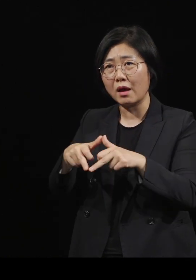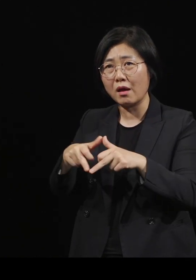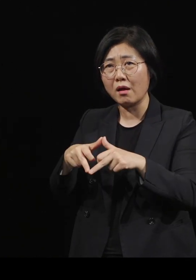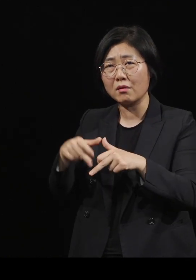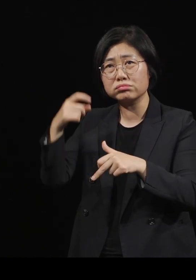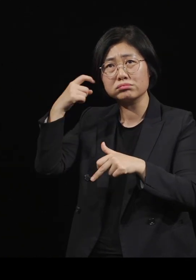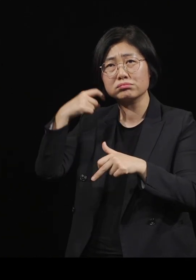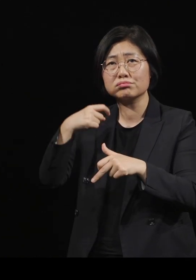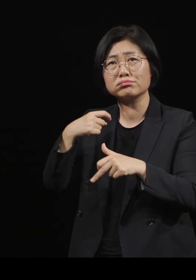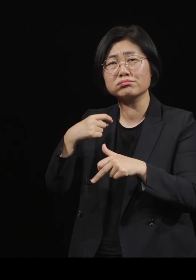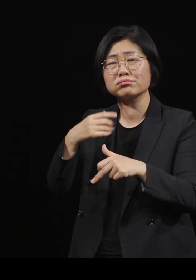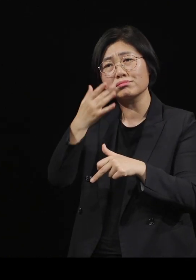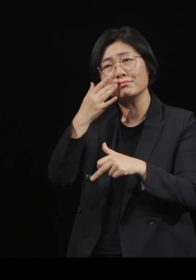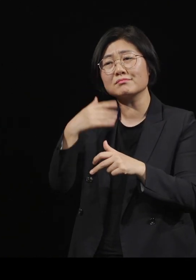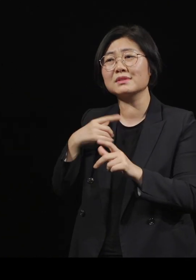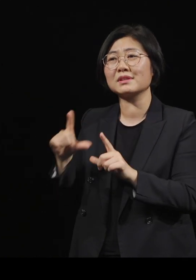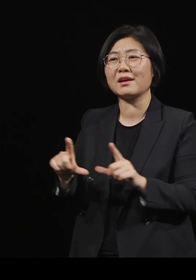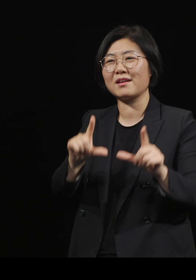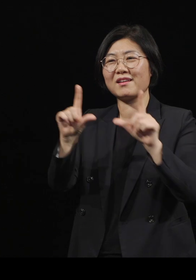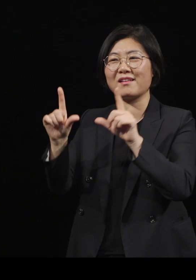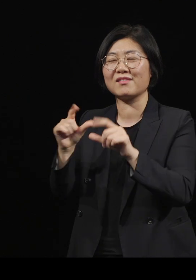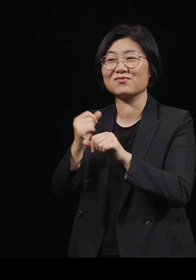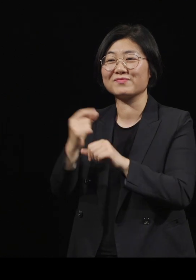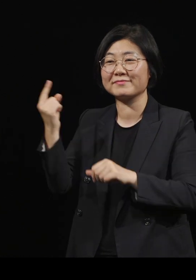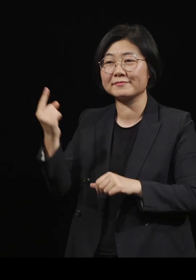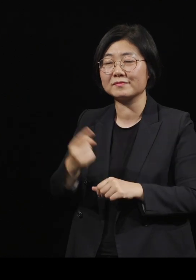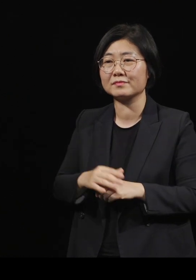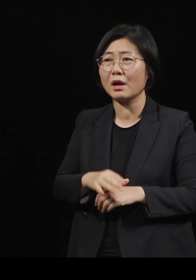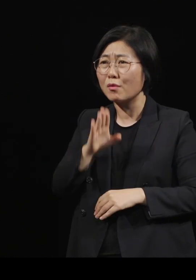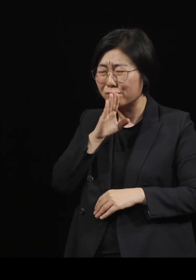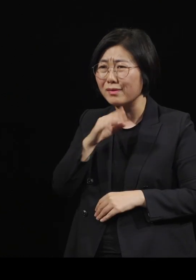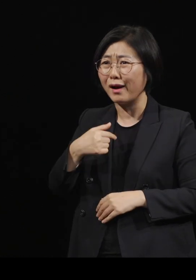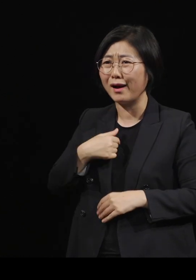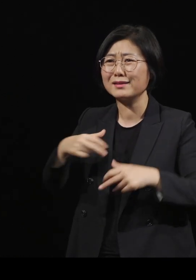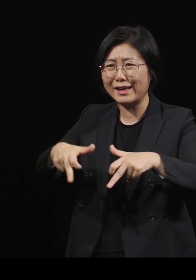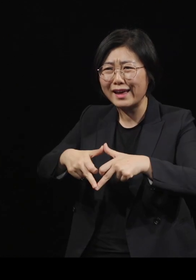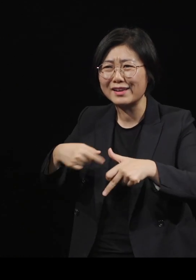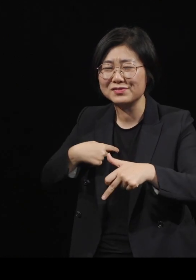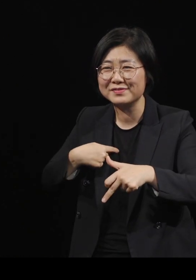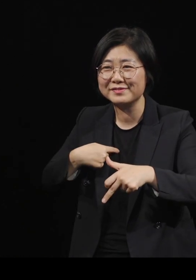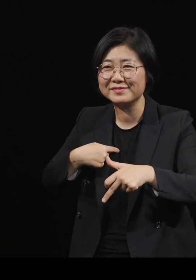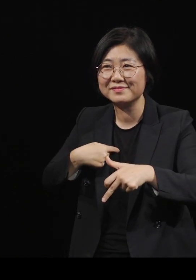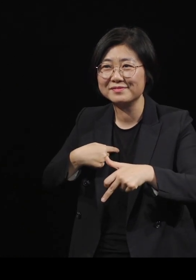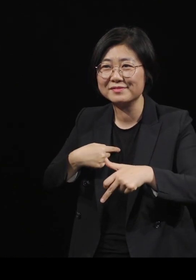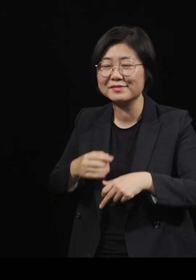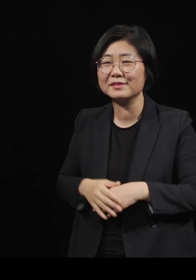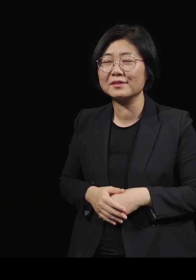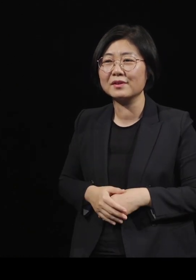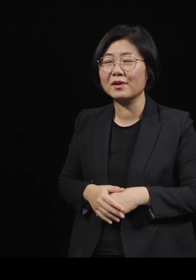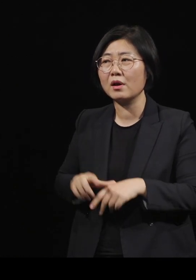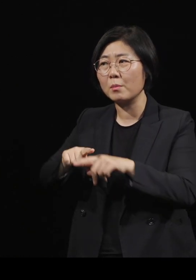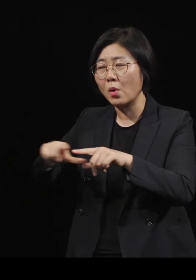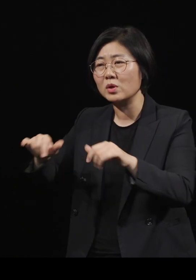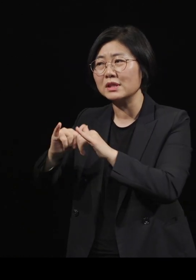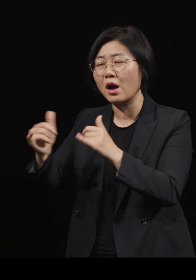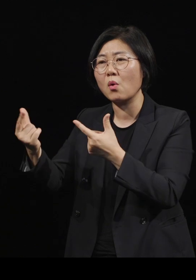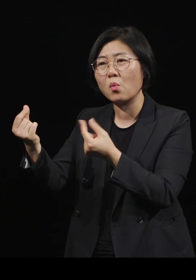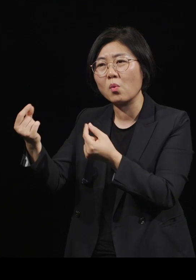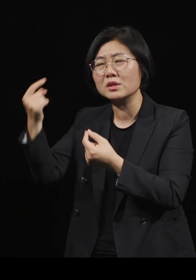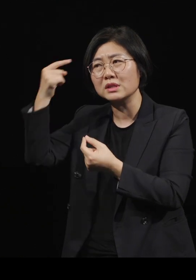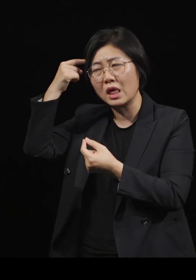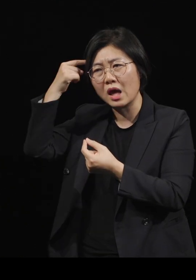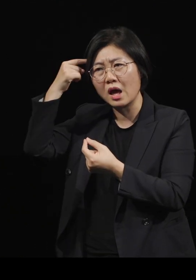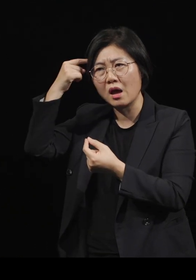무늬만 장애인의 삶을 살았습니다. 분명 장애인인데 비장애인과 같은